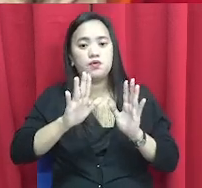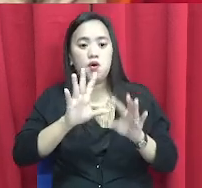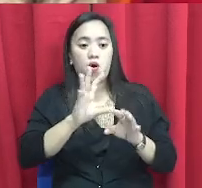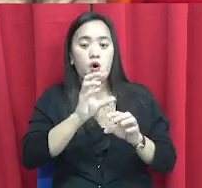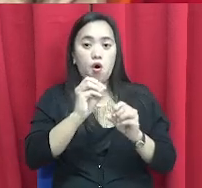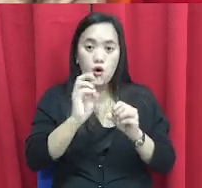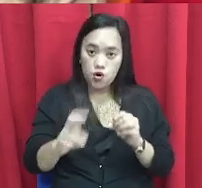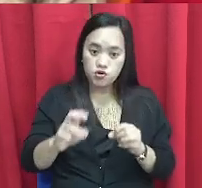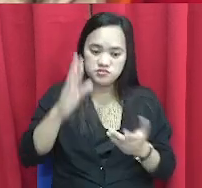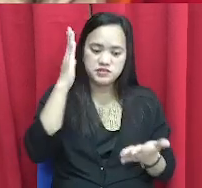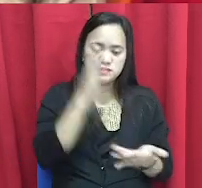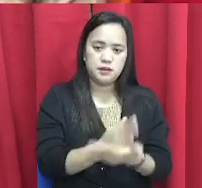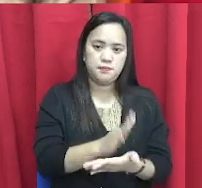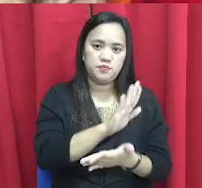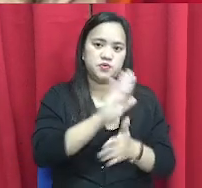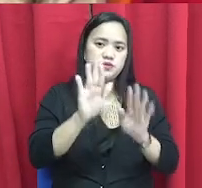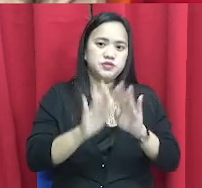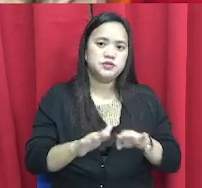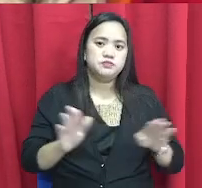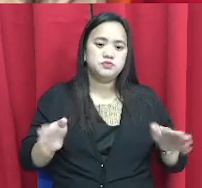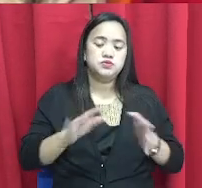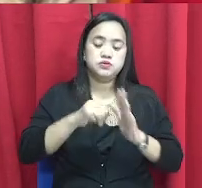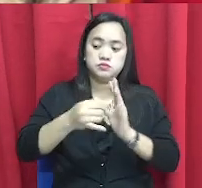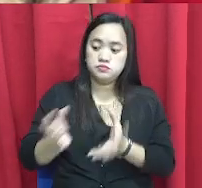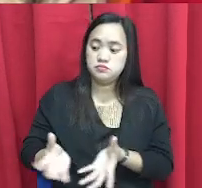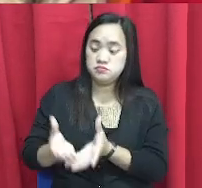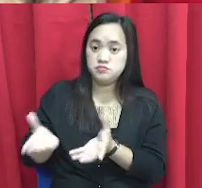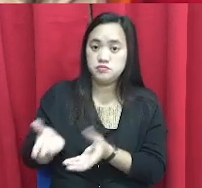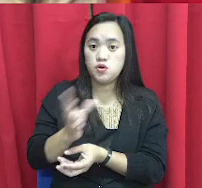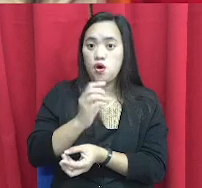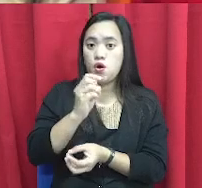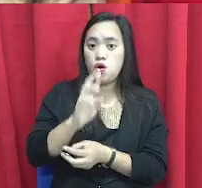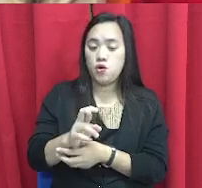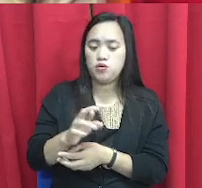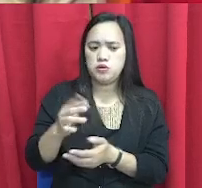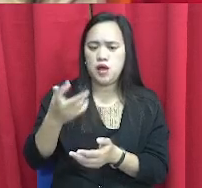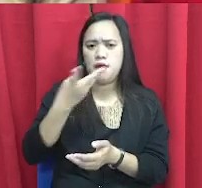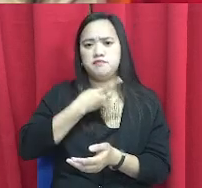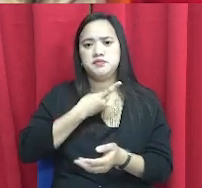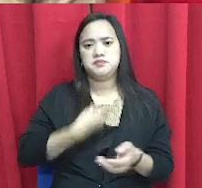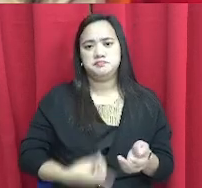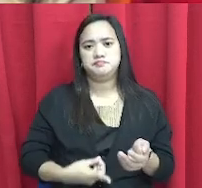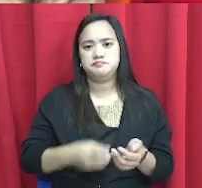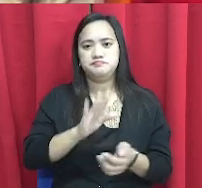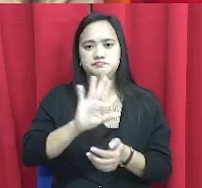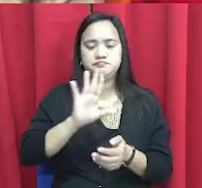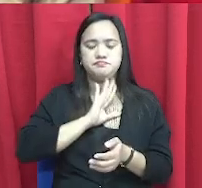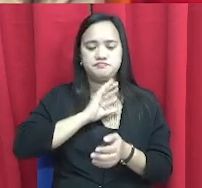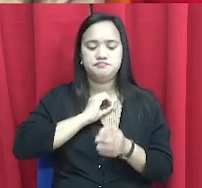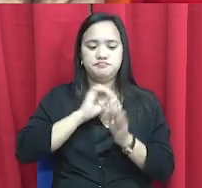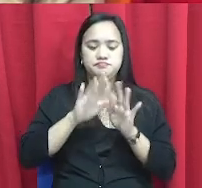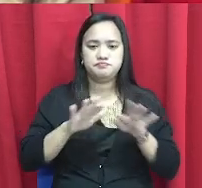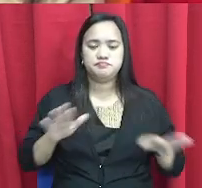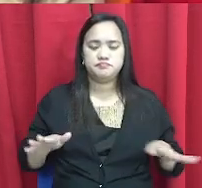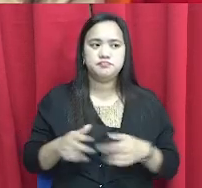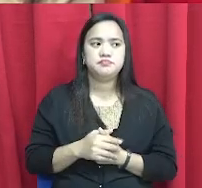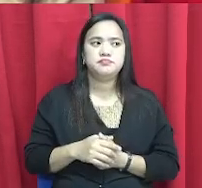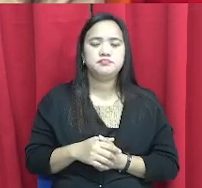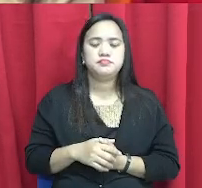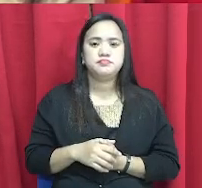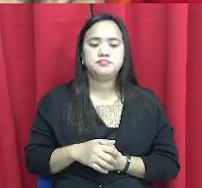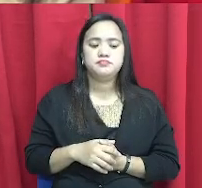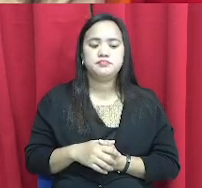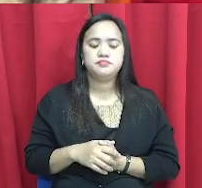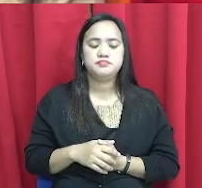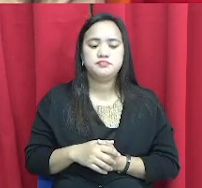mo ineencourage mo ba ang anak mo o diniscourage mo anak Hindi